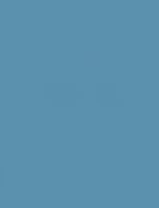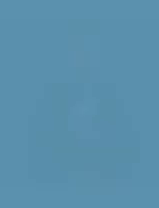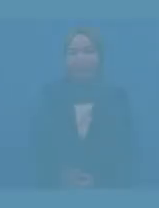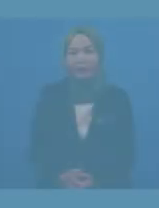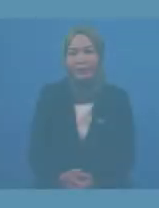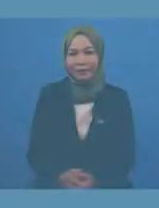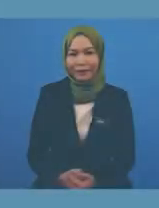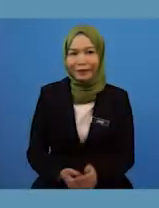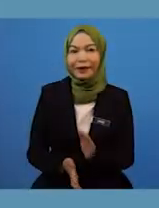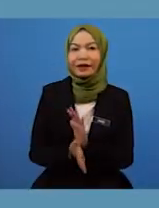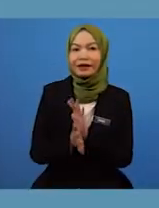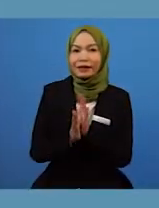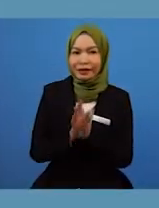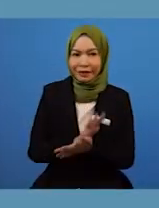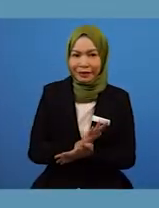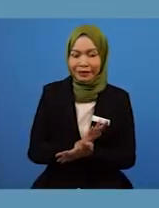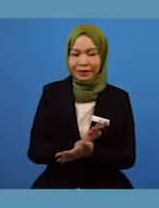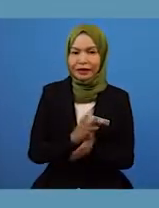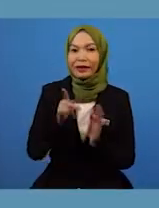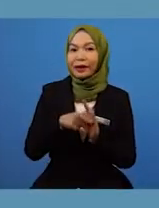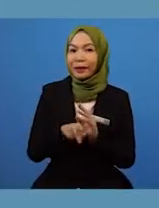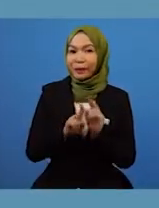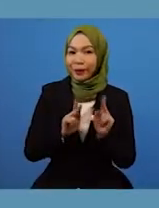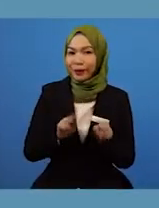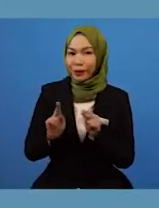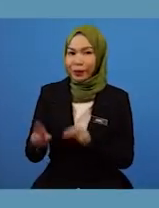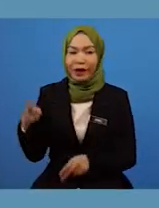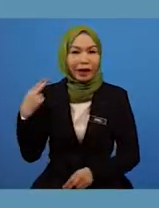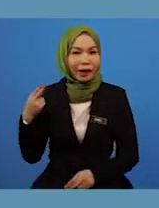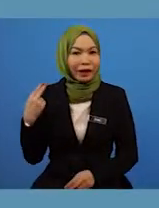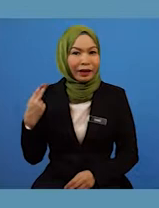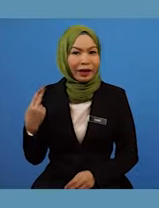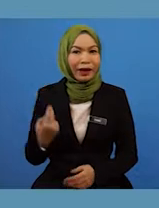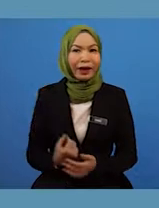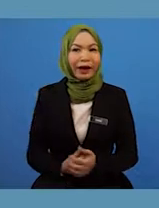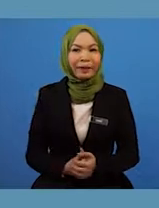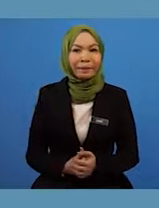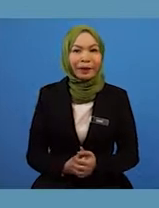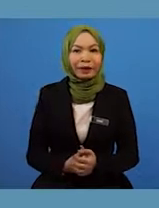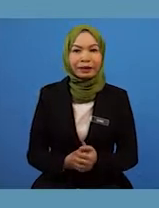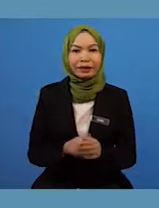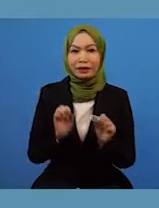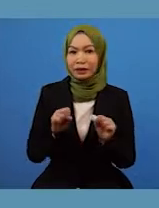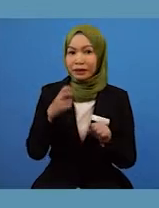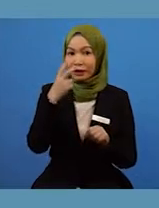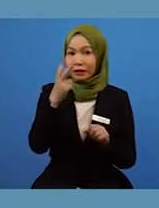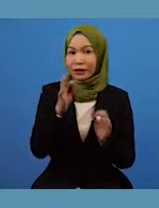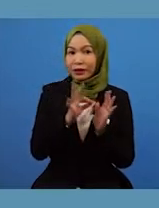Celsius. Jadi, perubahan habanya MC tita adalah